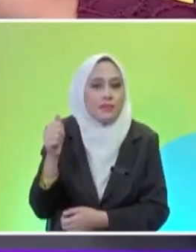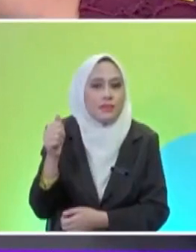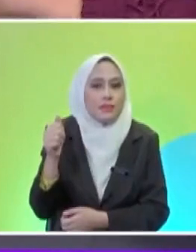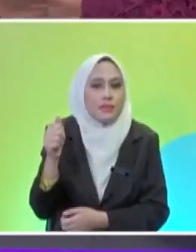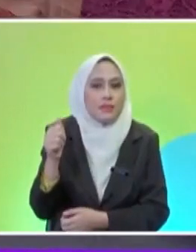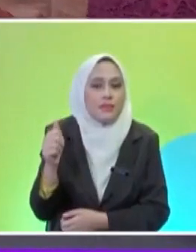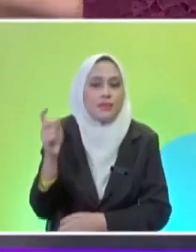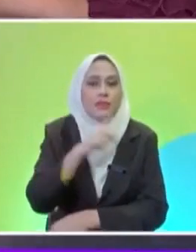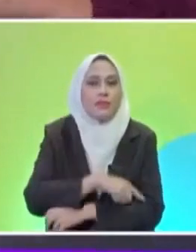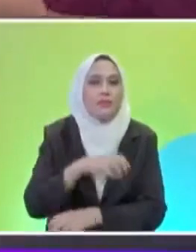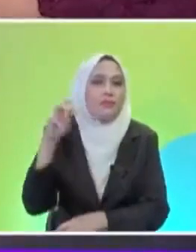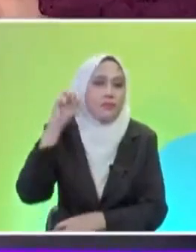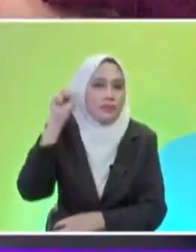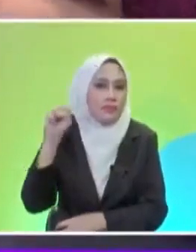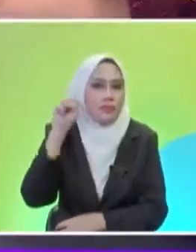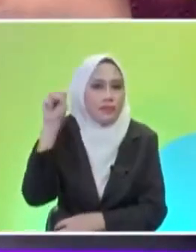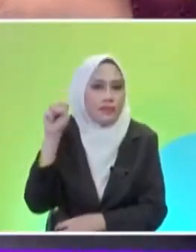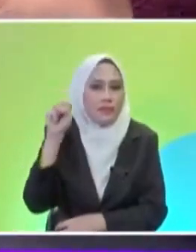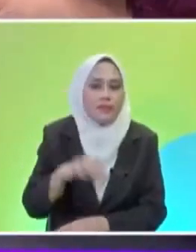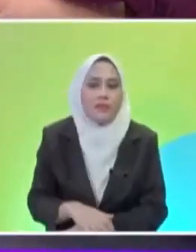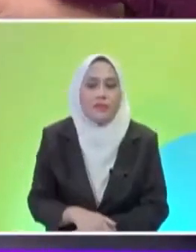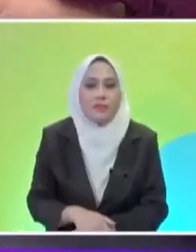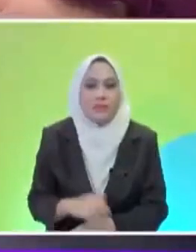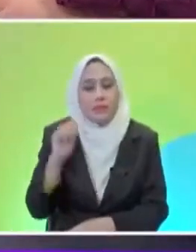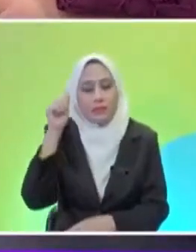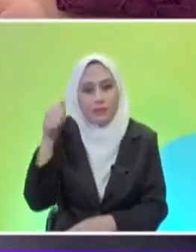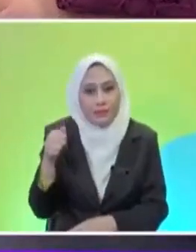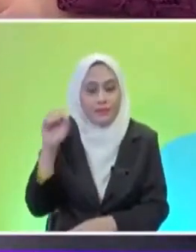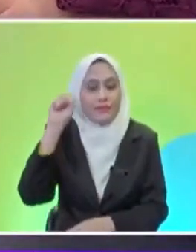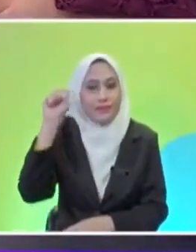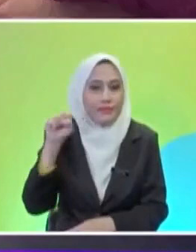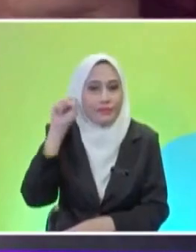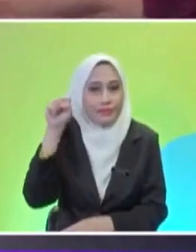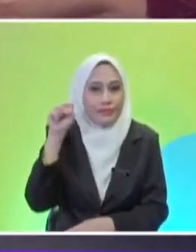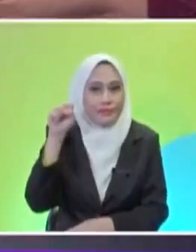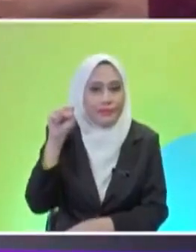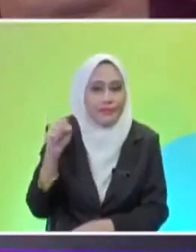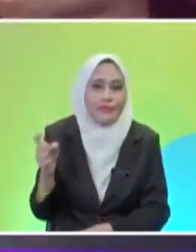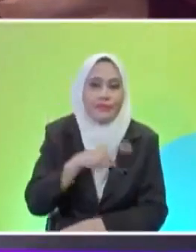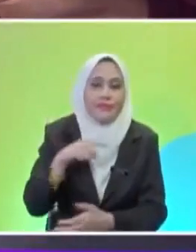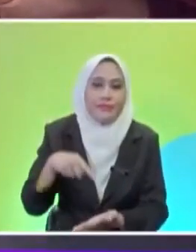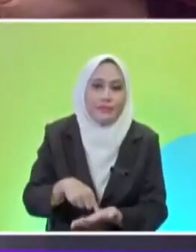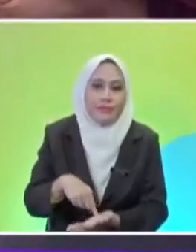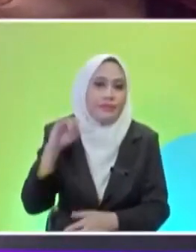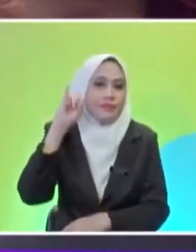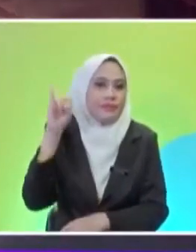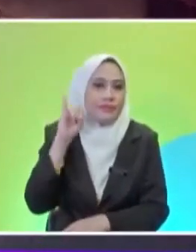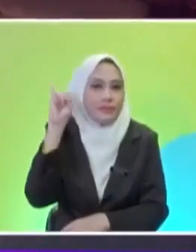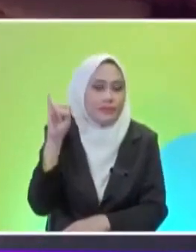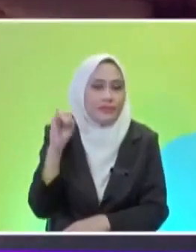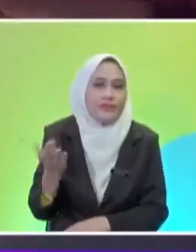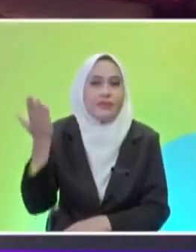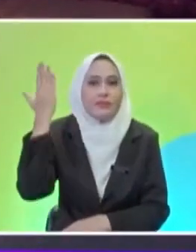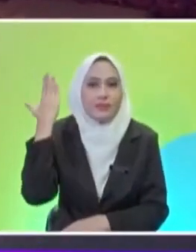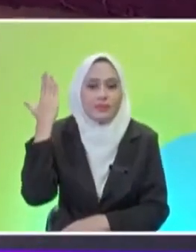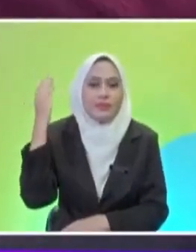Ya, betul. Kita tengok roda ni. Esok hari Selasa. Hari ini Isnin.